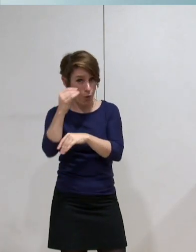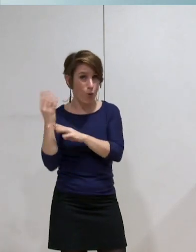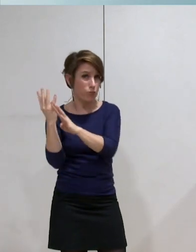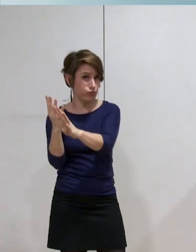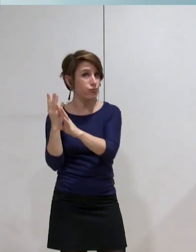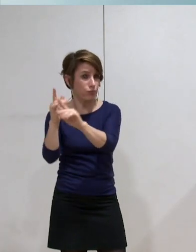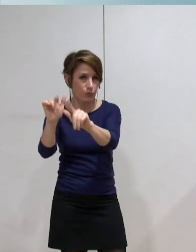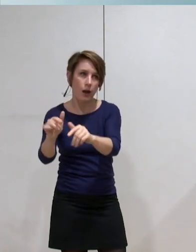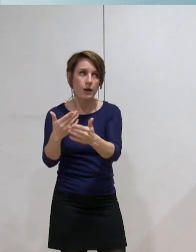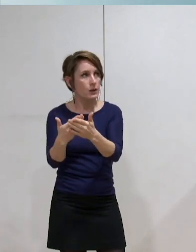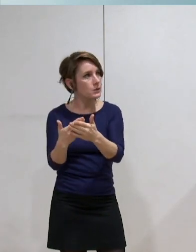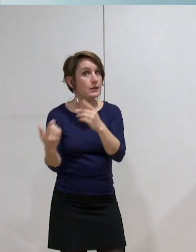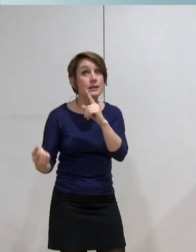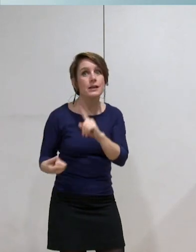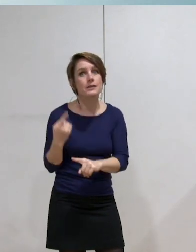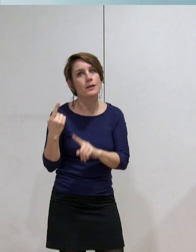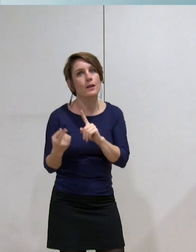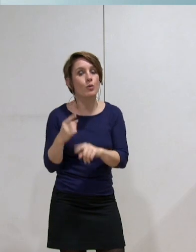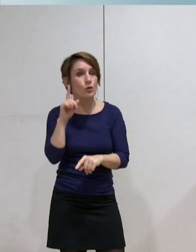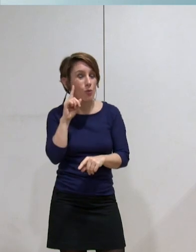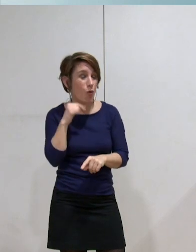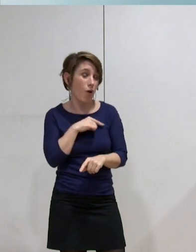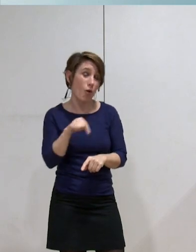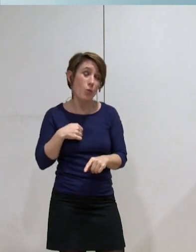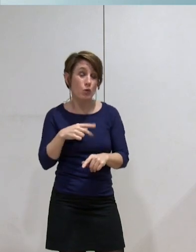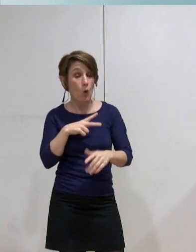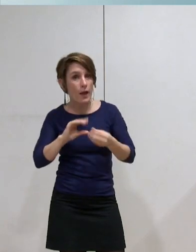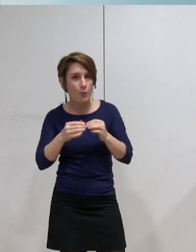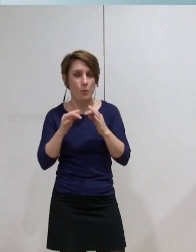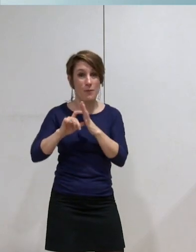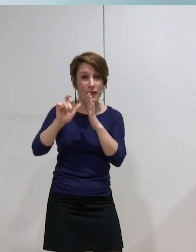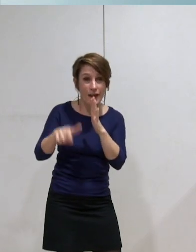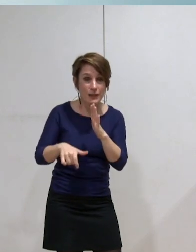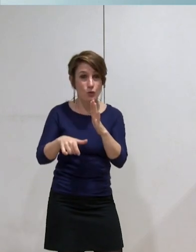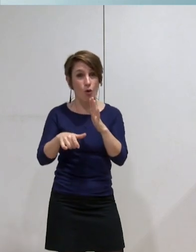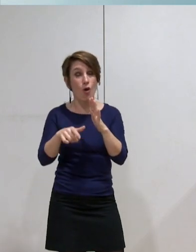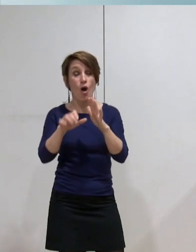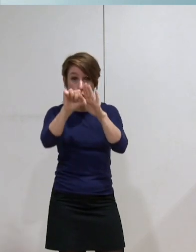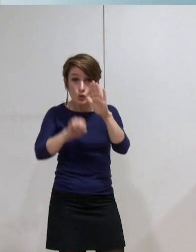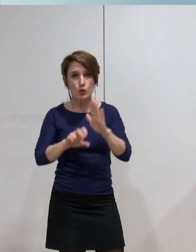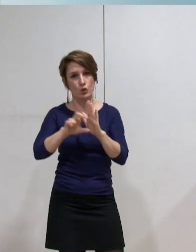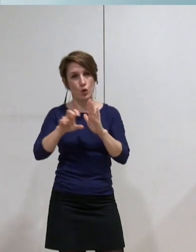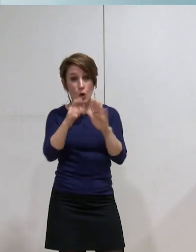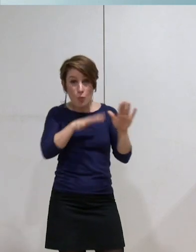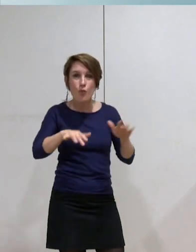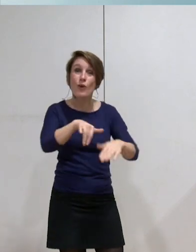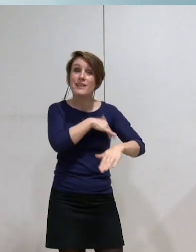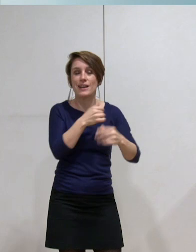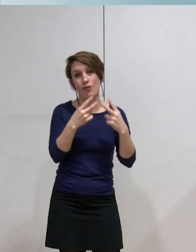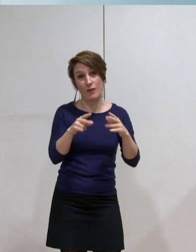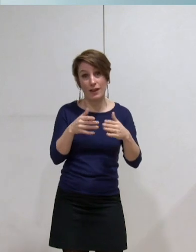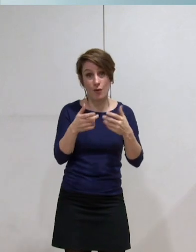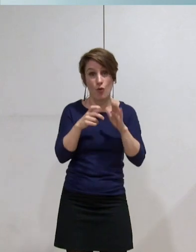avons un certain nombre de problématiques de restauration de nos agents municipaux sur la partie sud de notre ville sur les